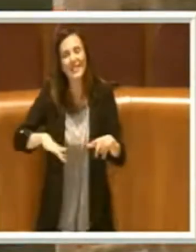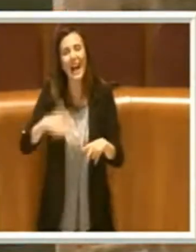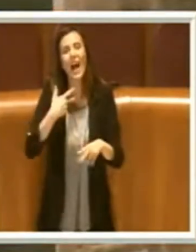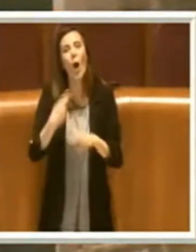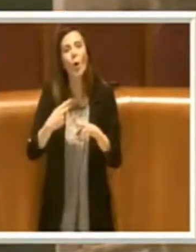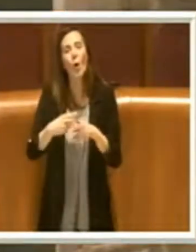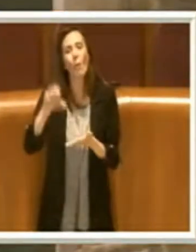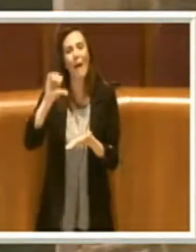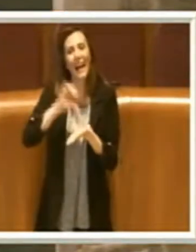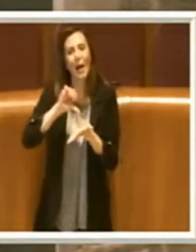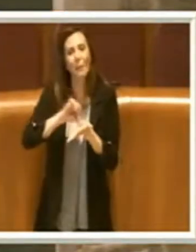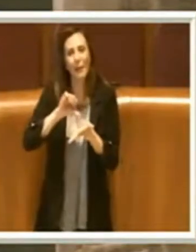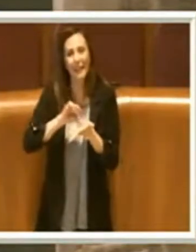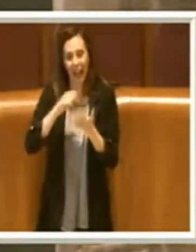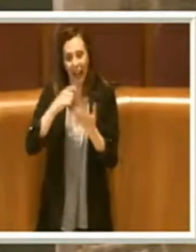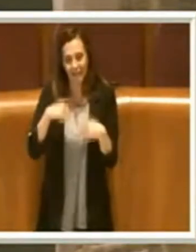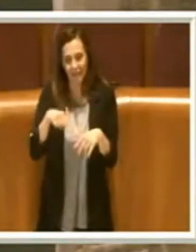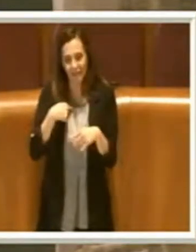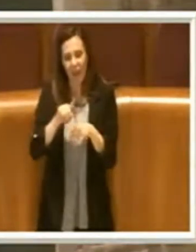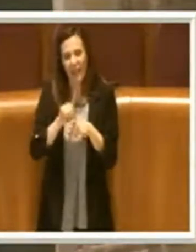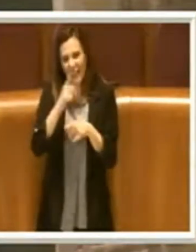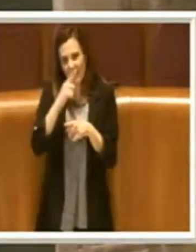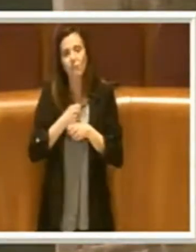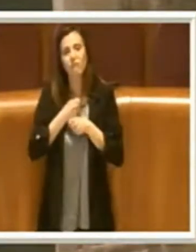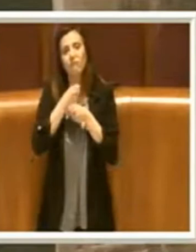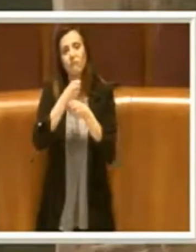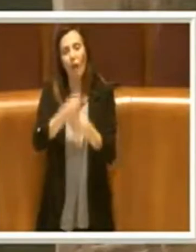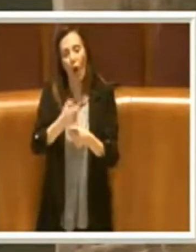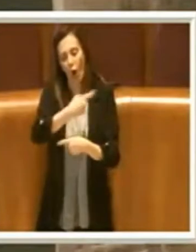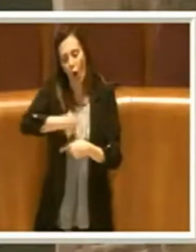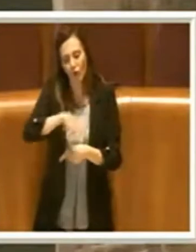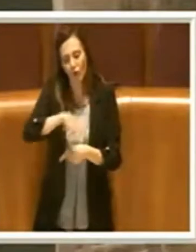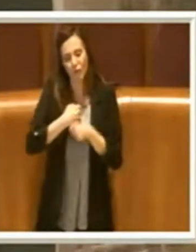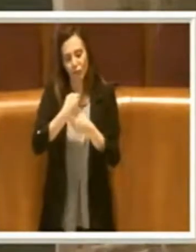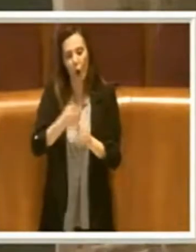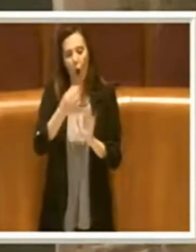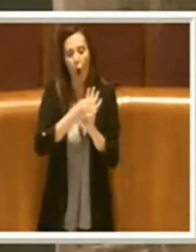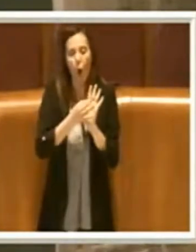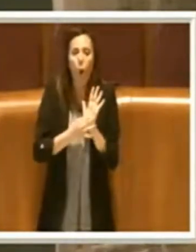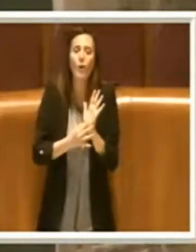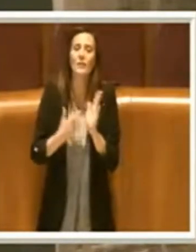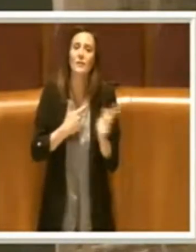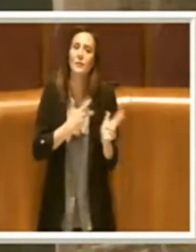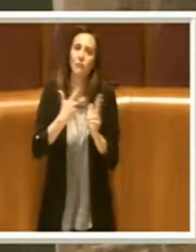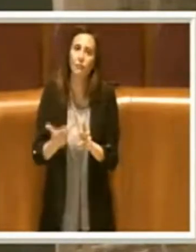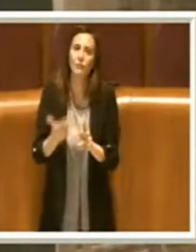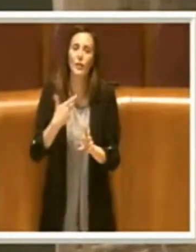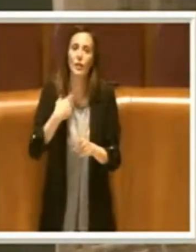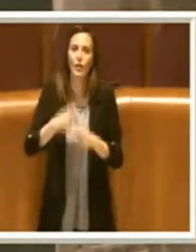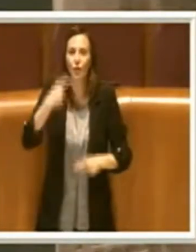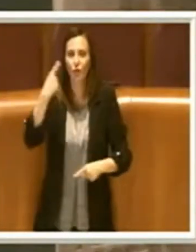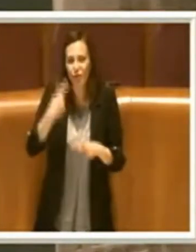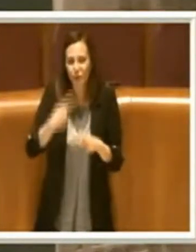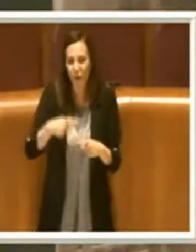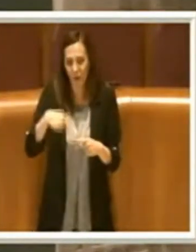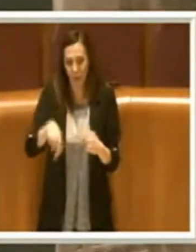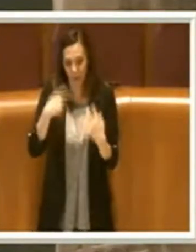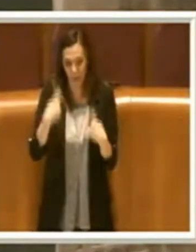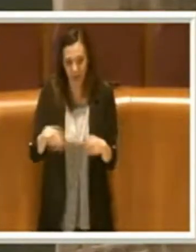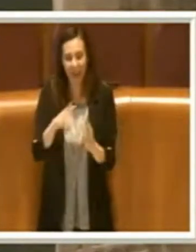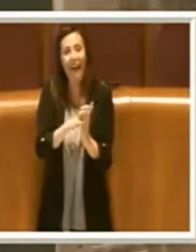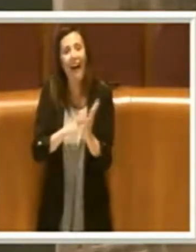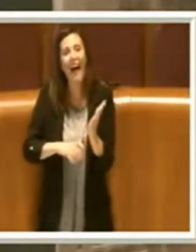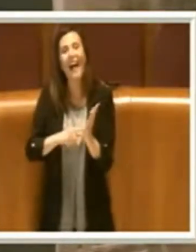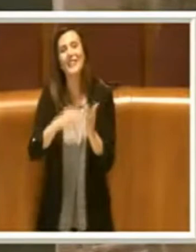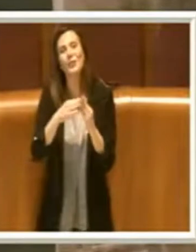sul territorio insomma è vero oggi portiamo degli ordini del giorno ma sono questi i nostri atti sono questo questi gli